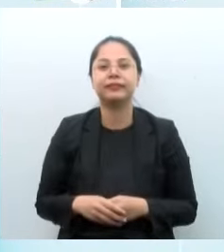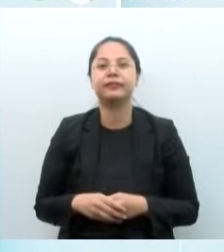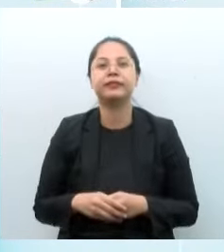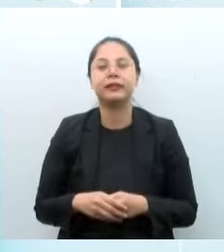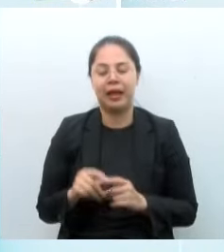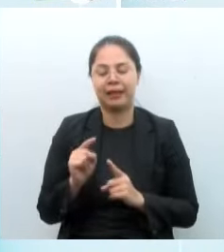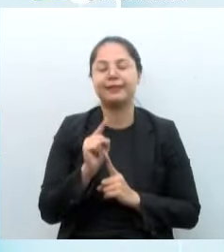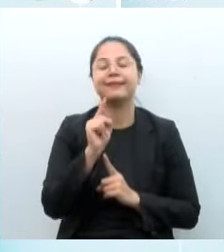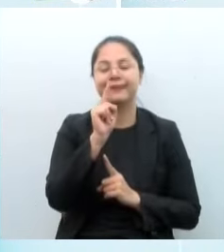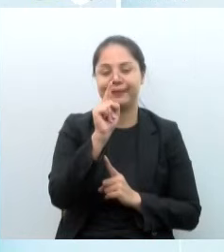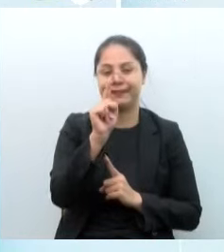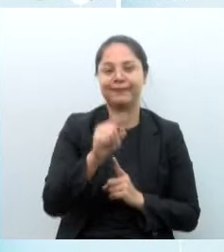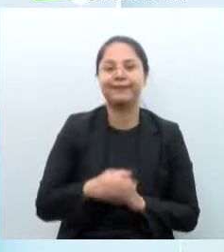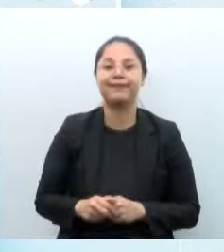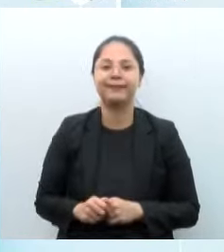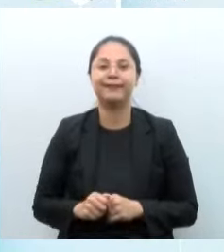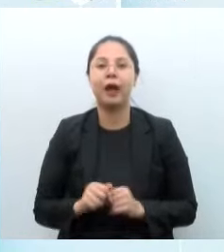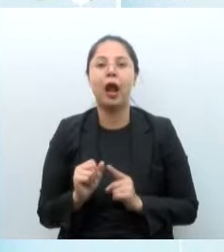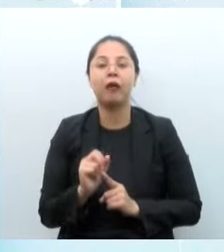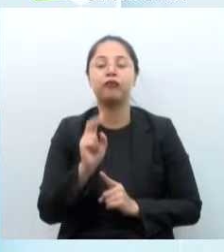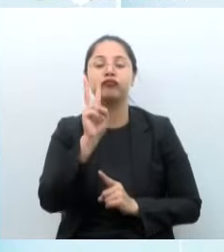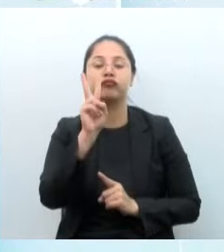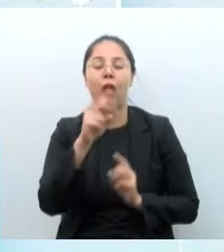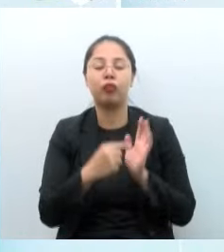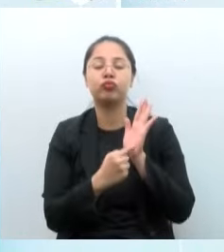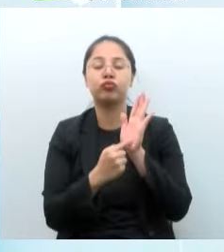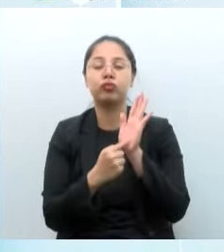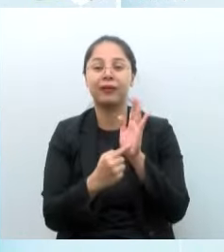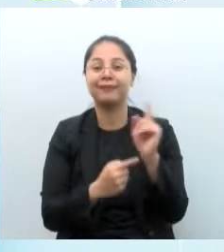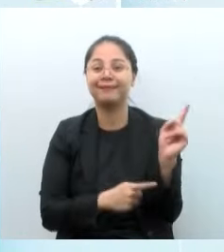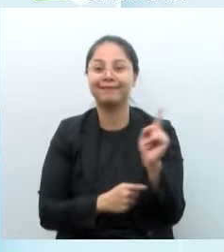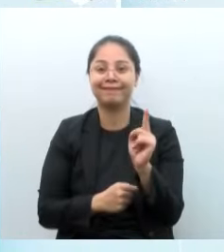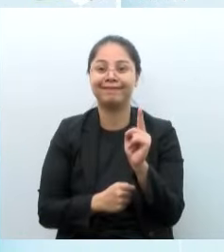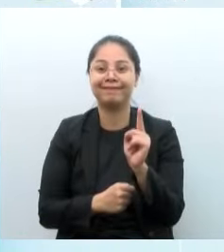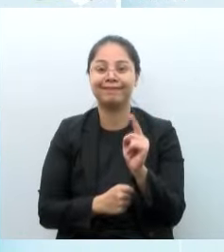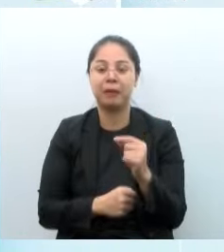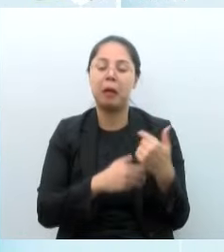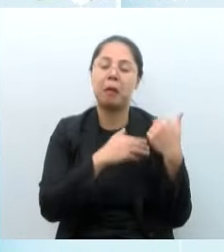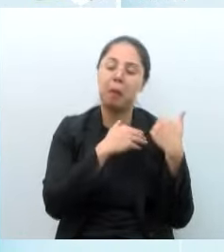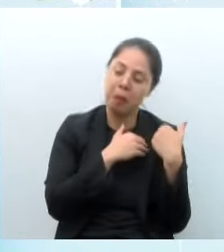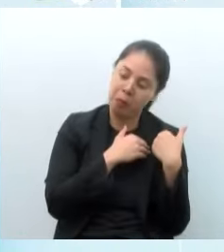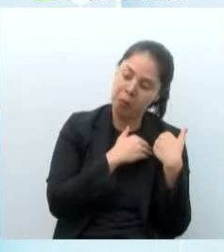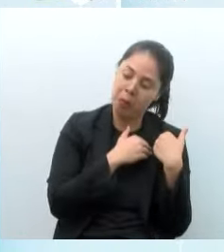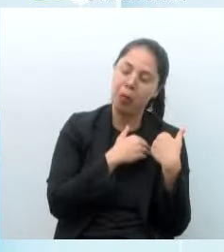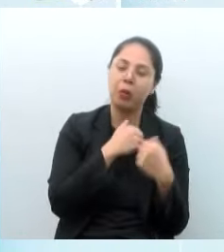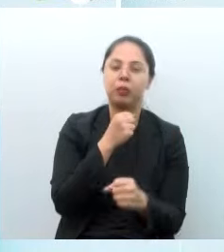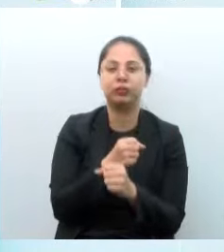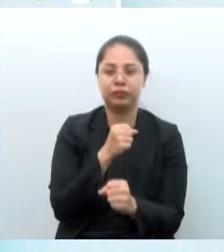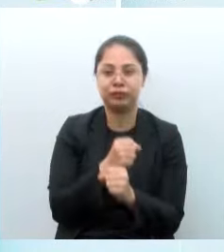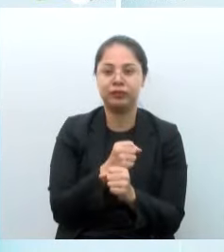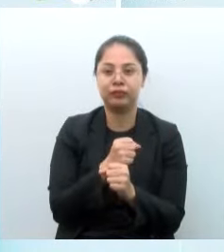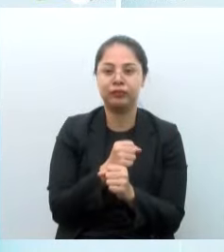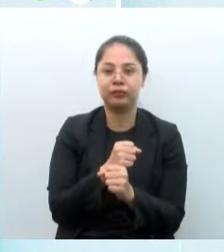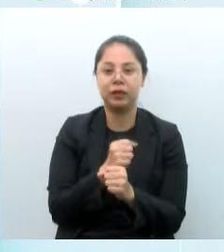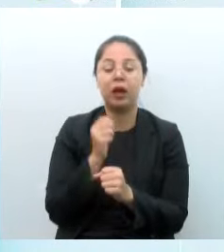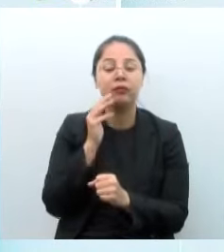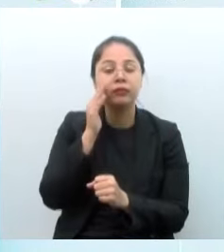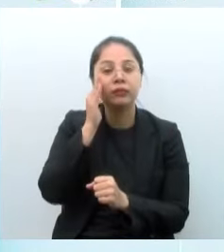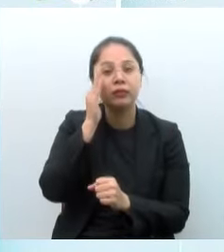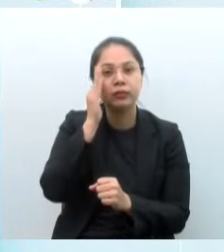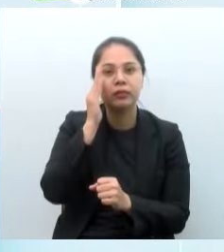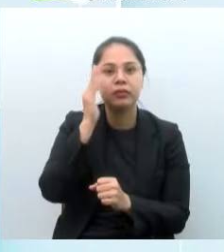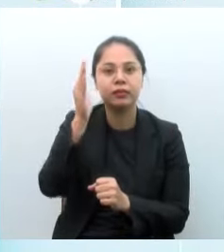ที่1 นะครับตัวอย่างที่2ก็คือเราได้ลดภาระของท่านนะครับในการที่ต่อไปนี้การราย